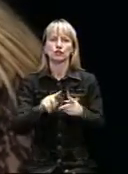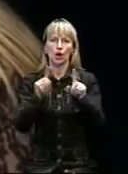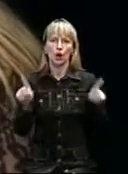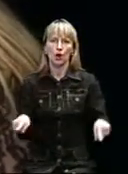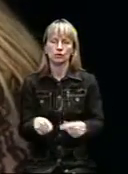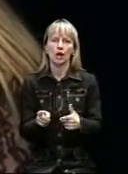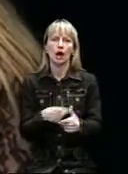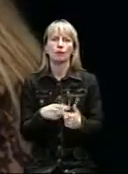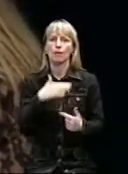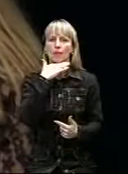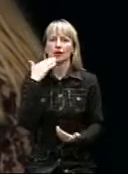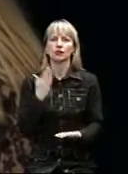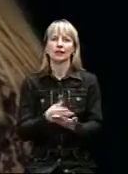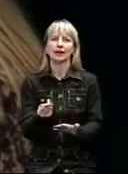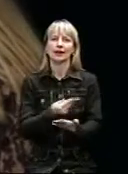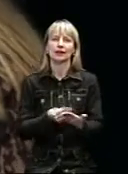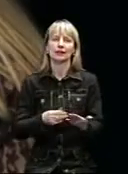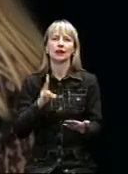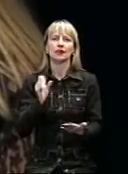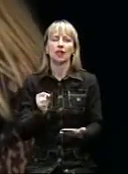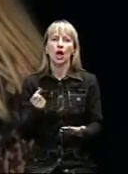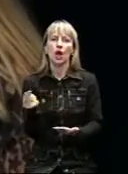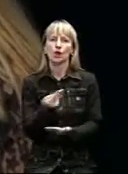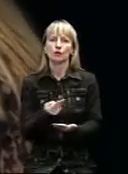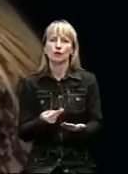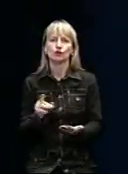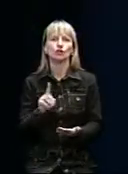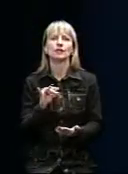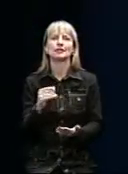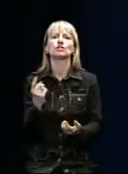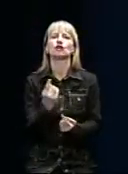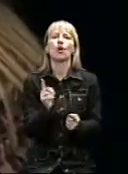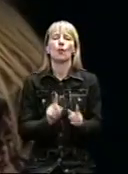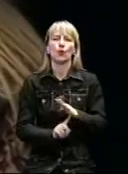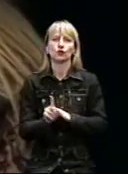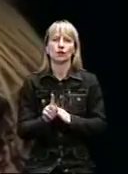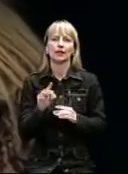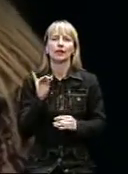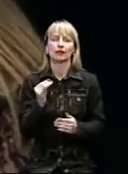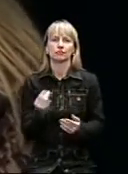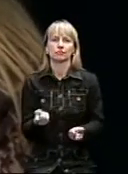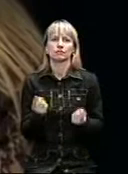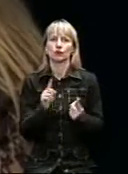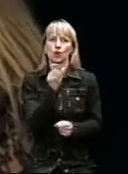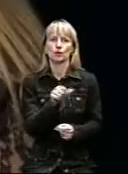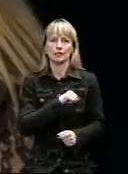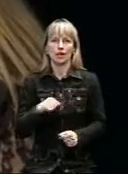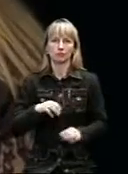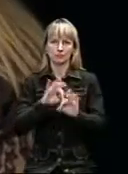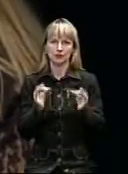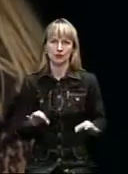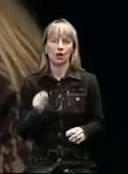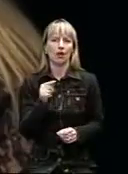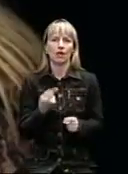є як картини на розмальовку, і з цього почати. Виявляється, що люди самі митці, того не